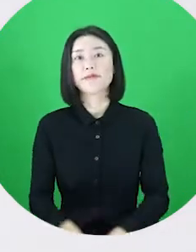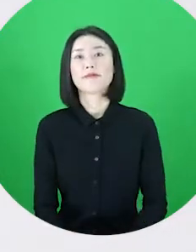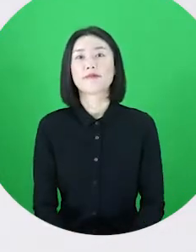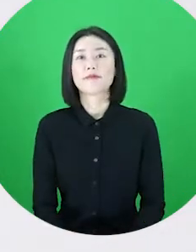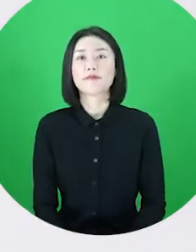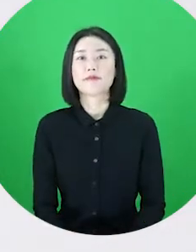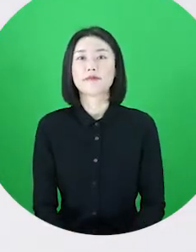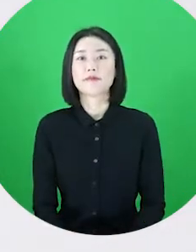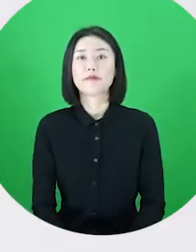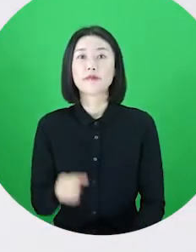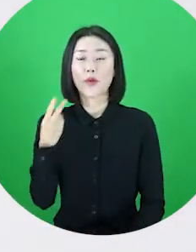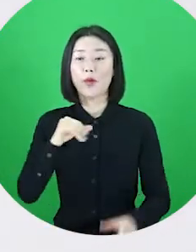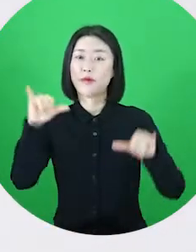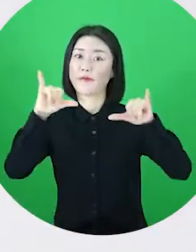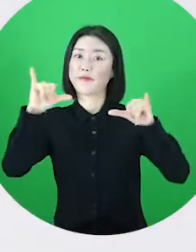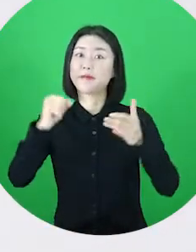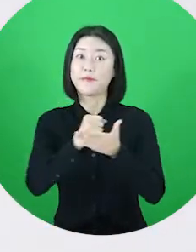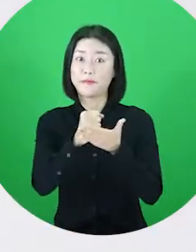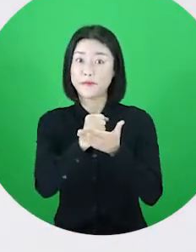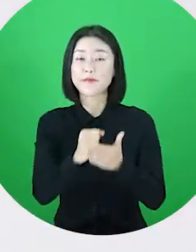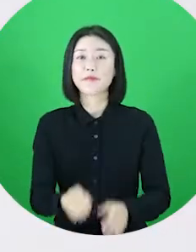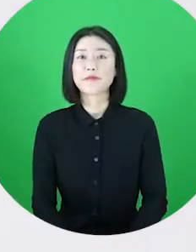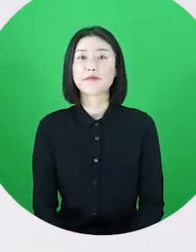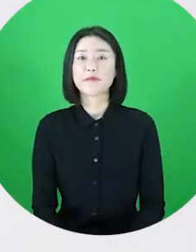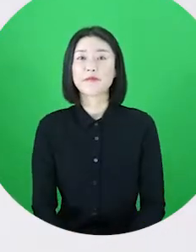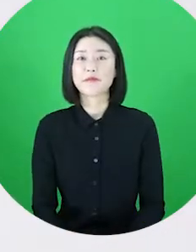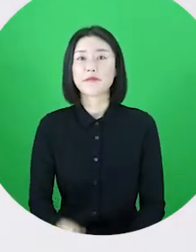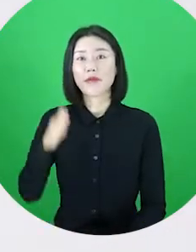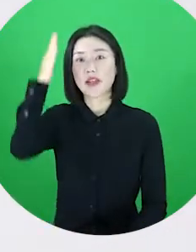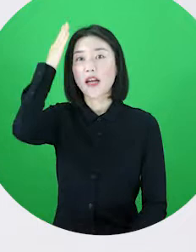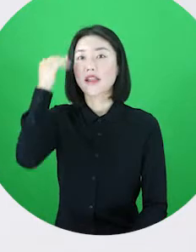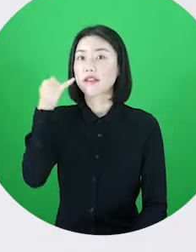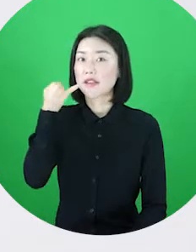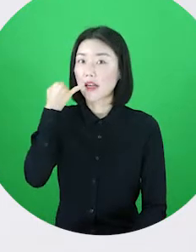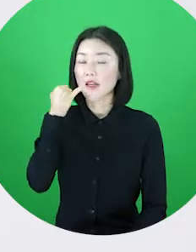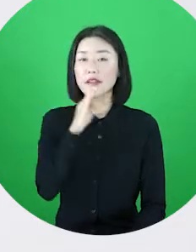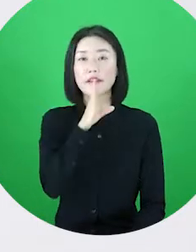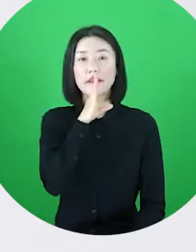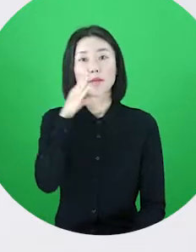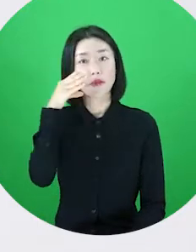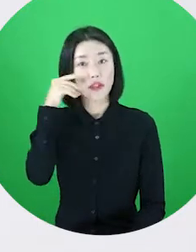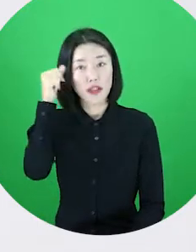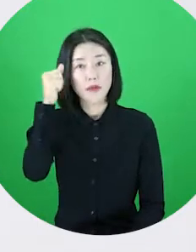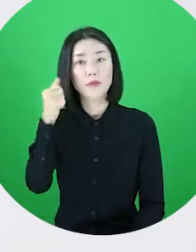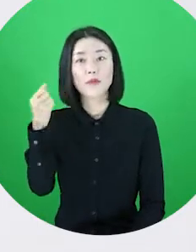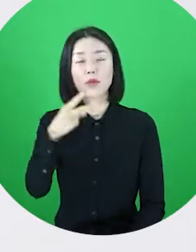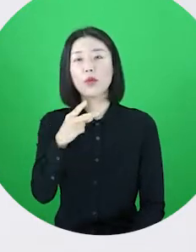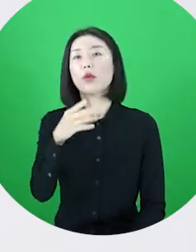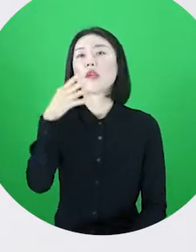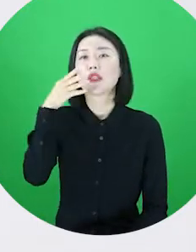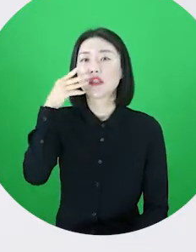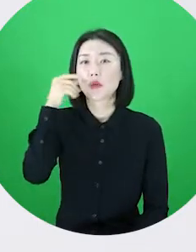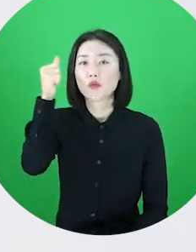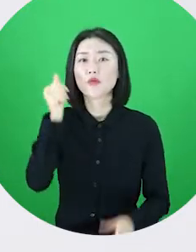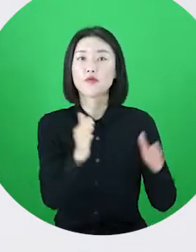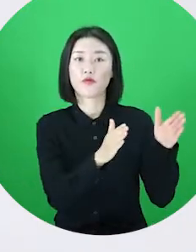그리고 양념 재료입니다. 간장과 참기름, 그리고 식용유를 준비해 주세요.